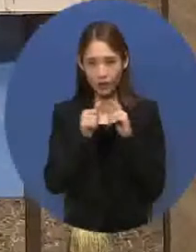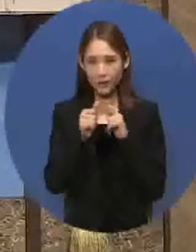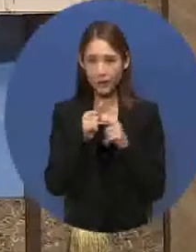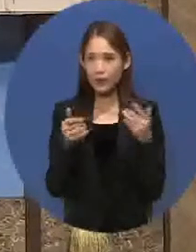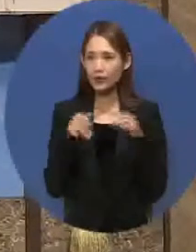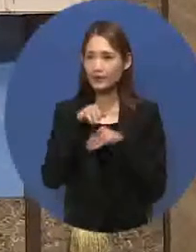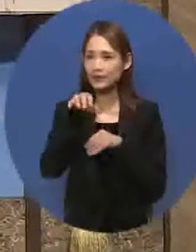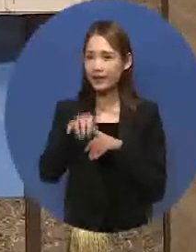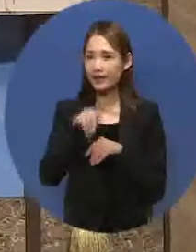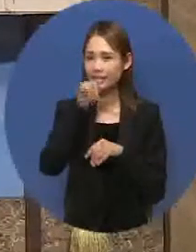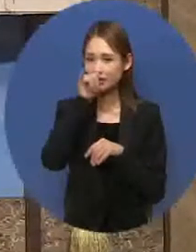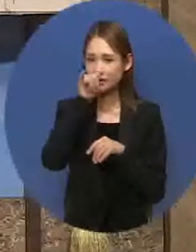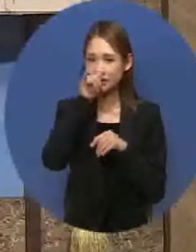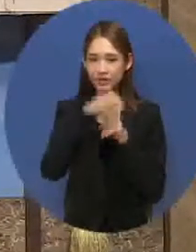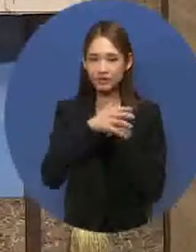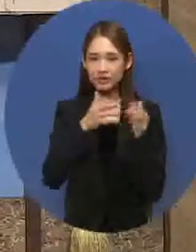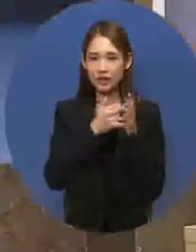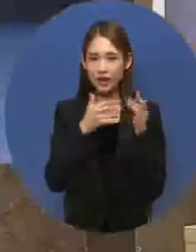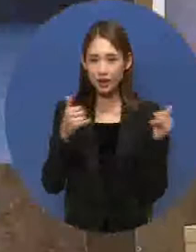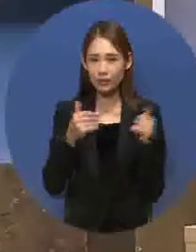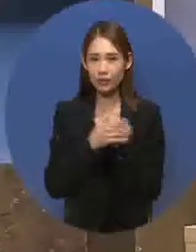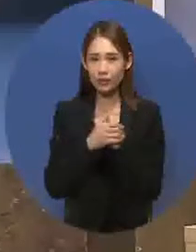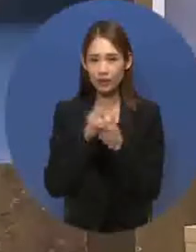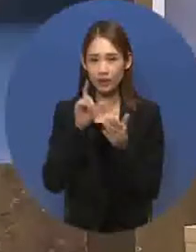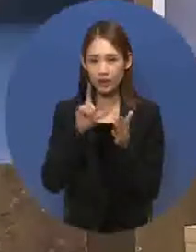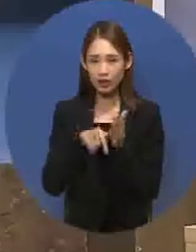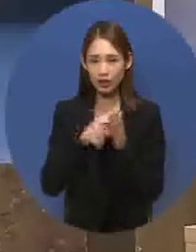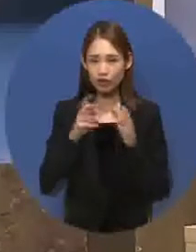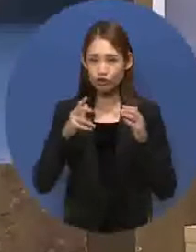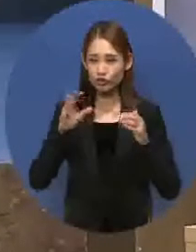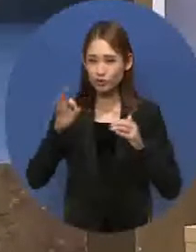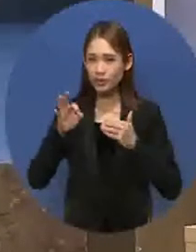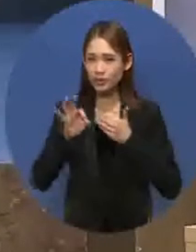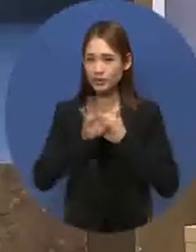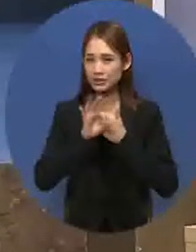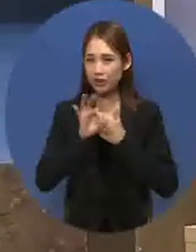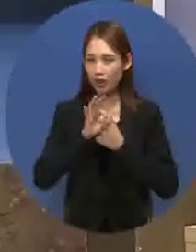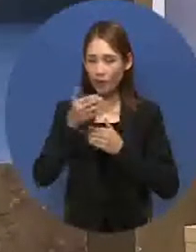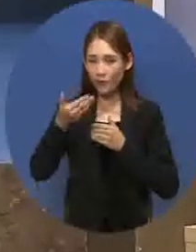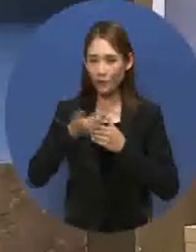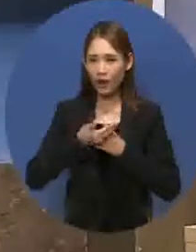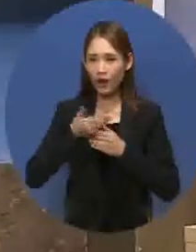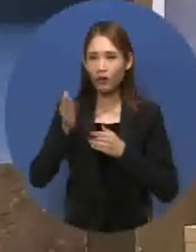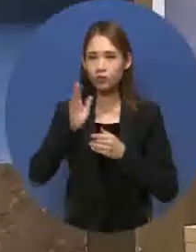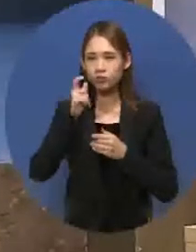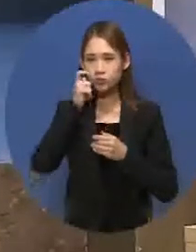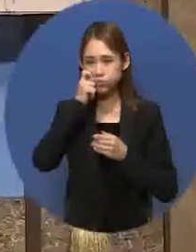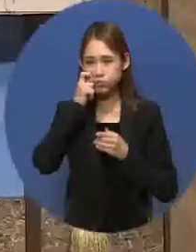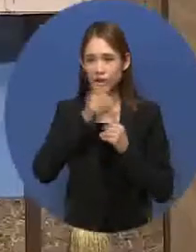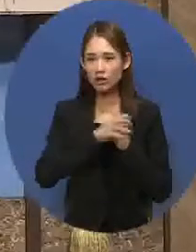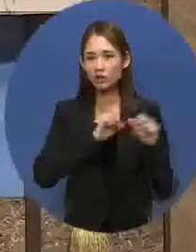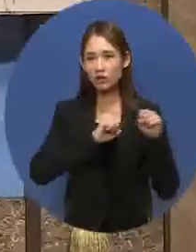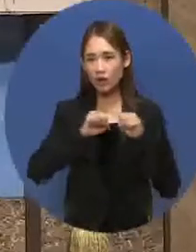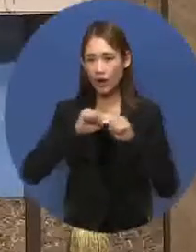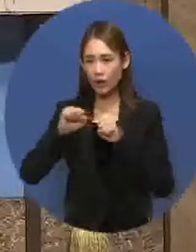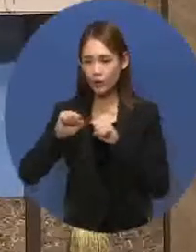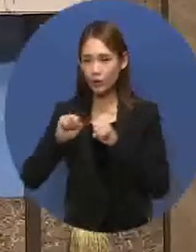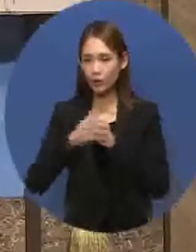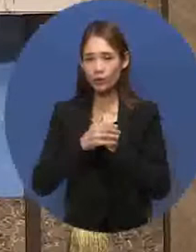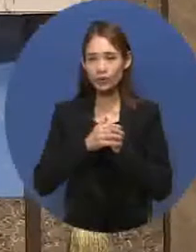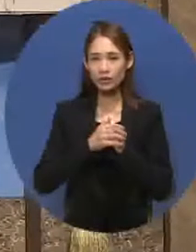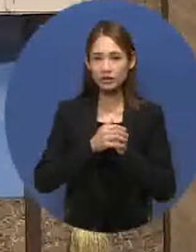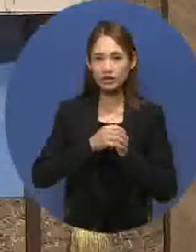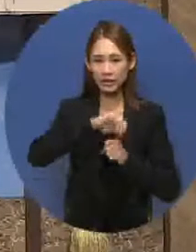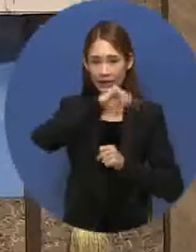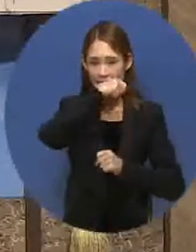되고 사단법인일 때는 국비 지원을 못 받기 때문에 그 활동하는데 예산의